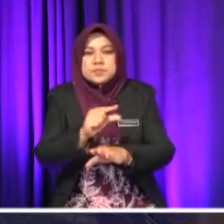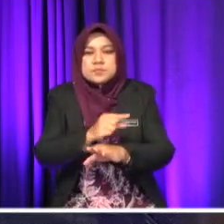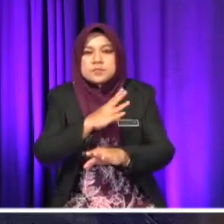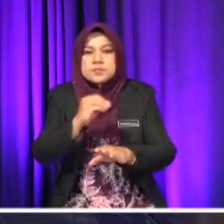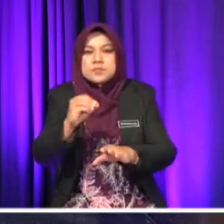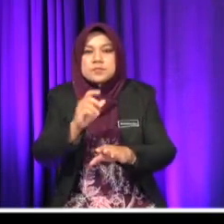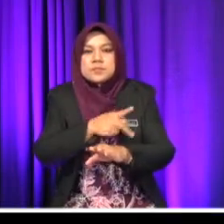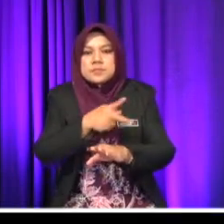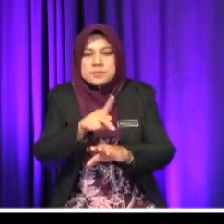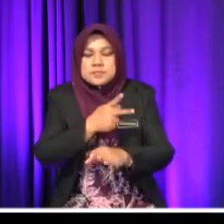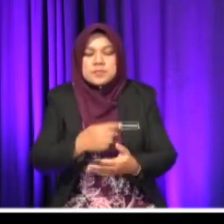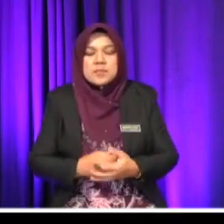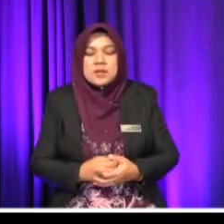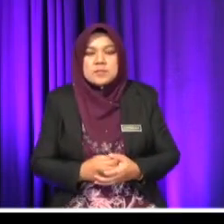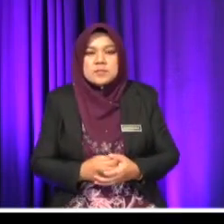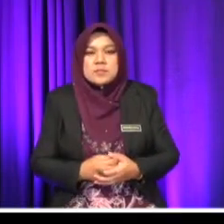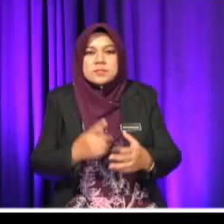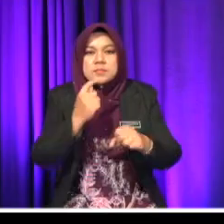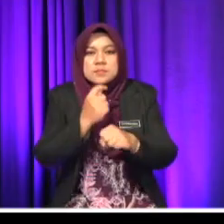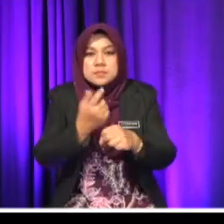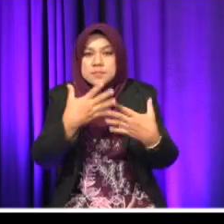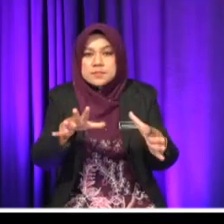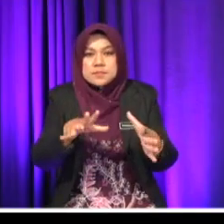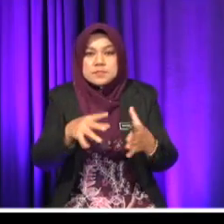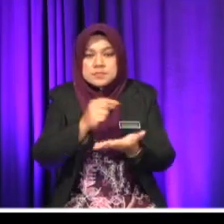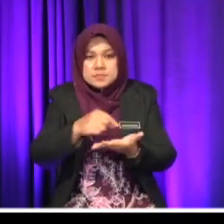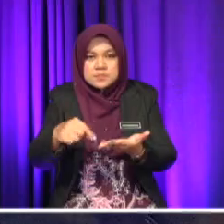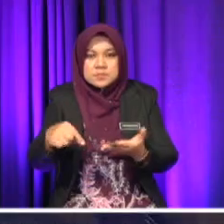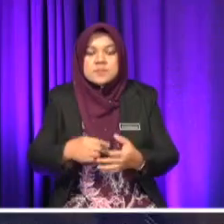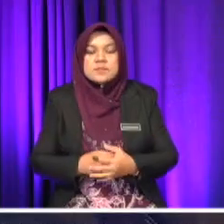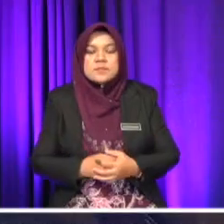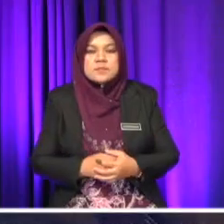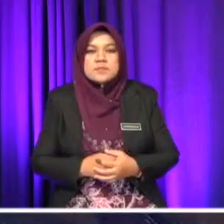dan tugas tanda catat ya murid-murid dalam